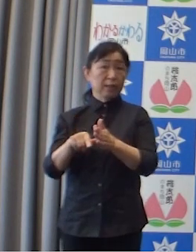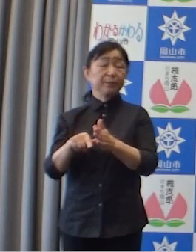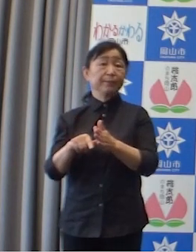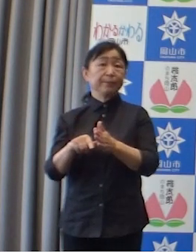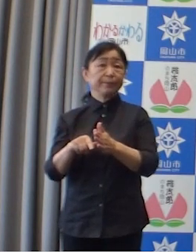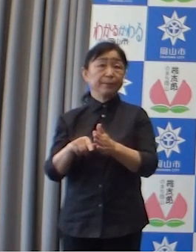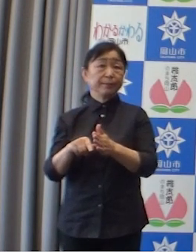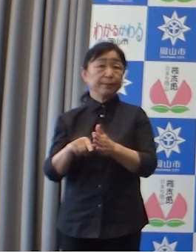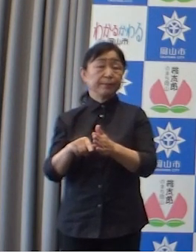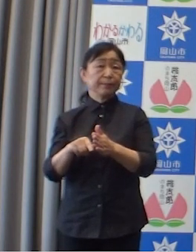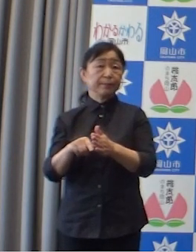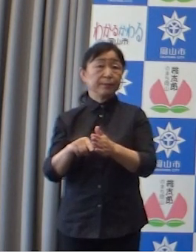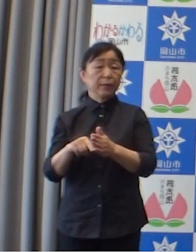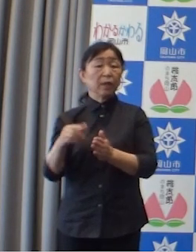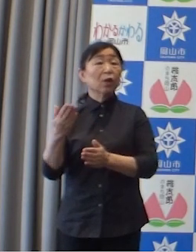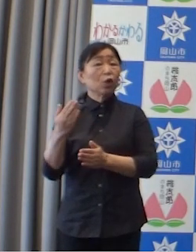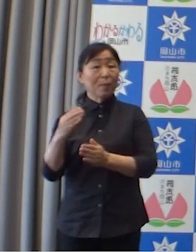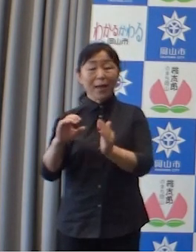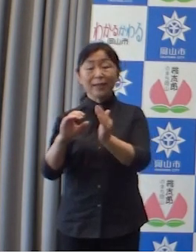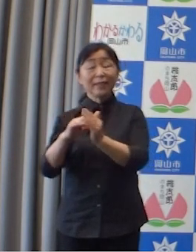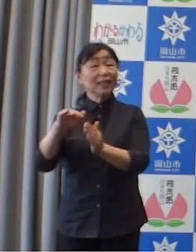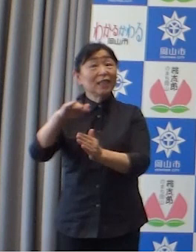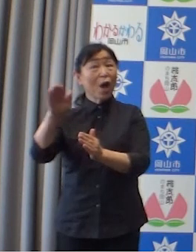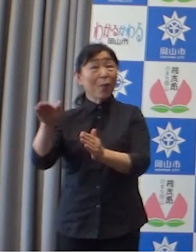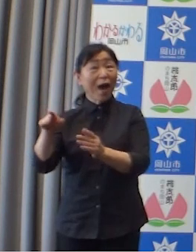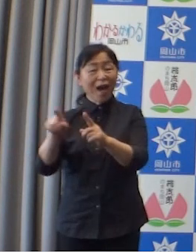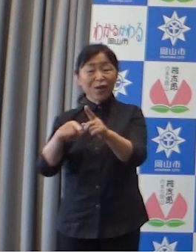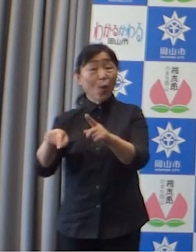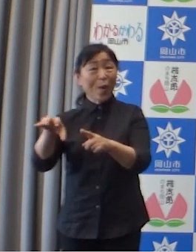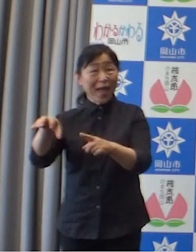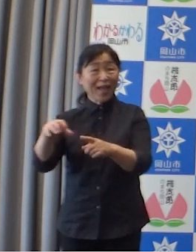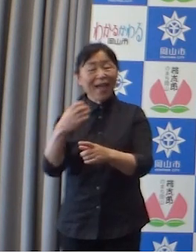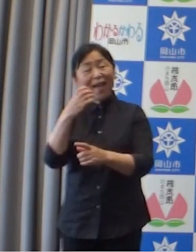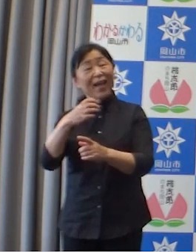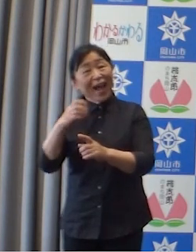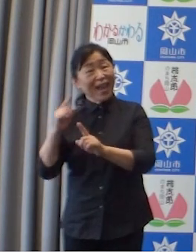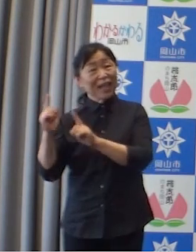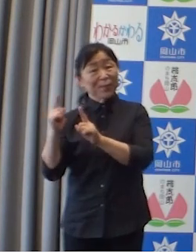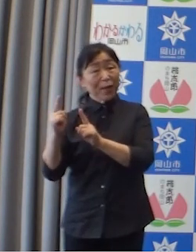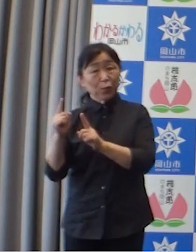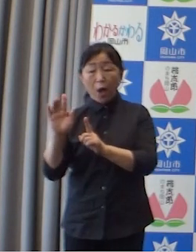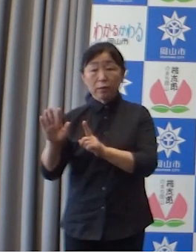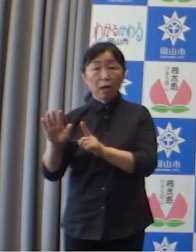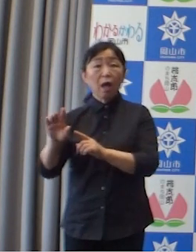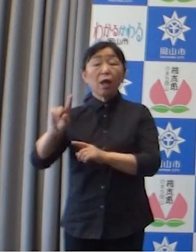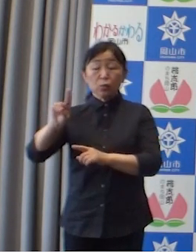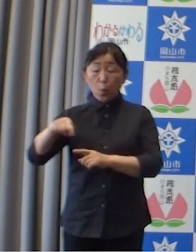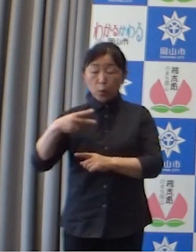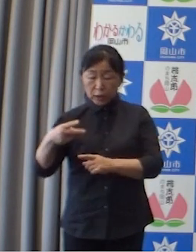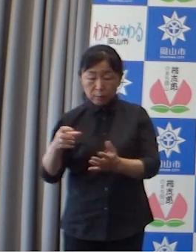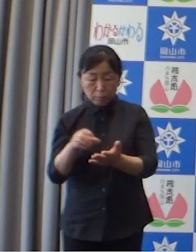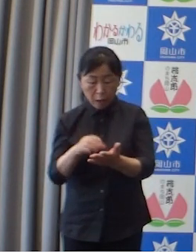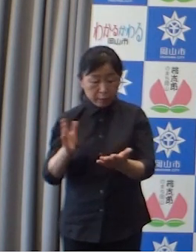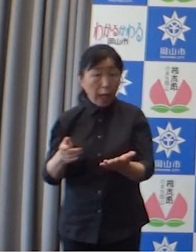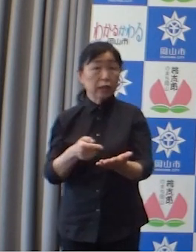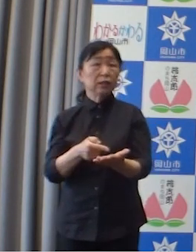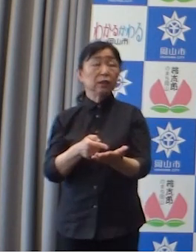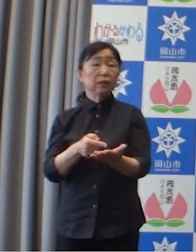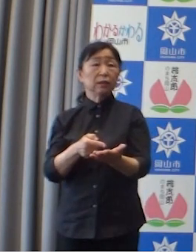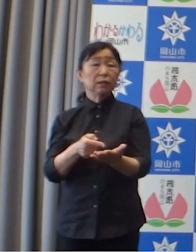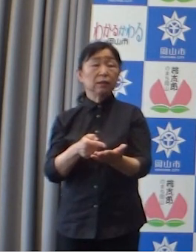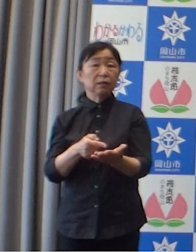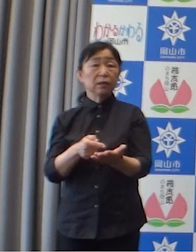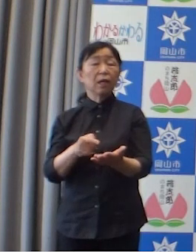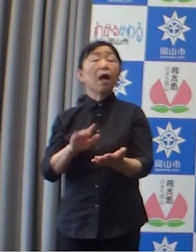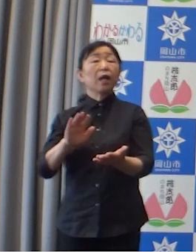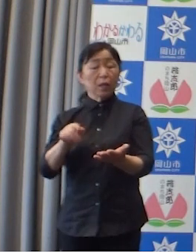が、この前石山公園でカレーフェスティバルやったと、そういうのが入ってない。でそういうのを知りたいっ